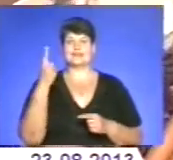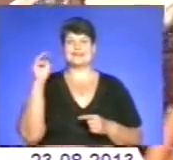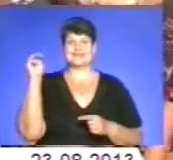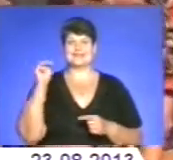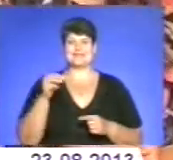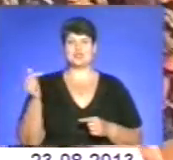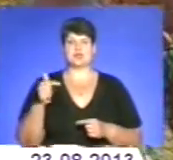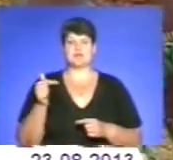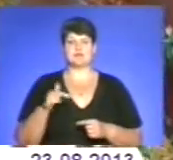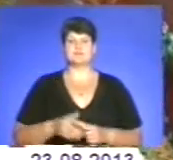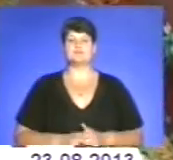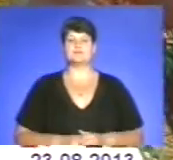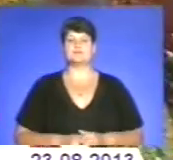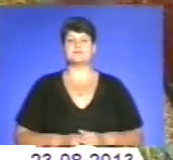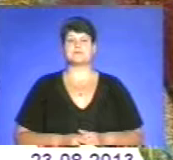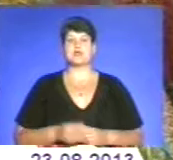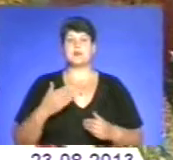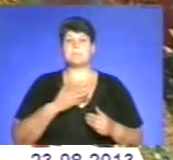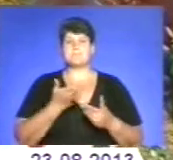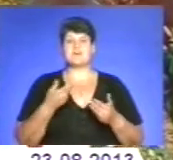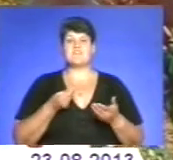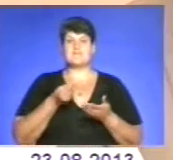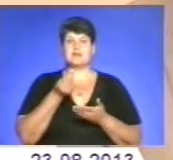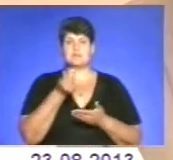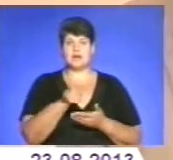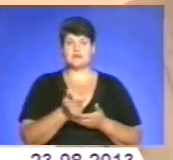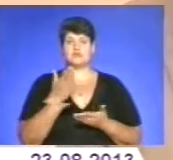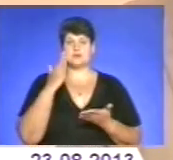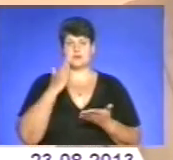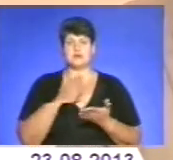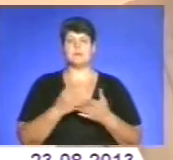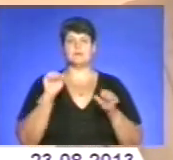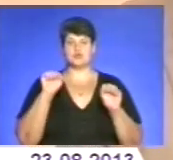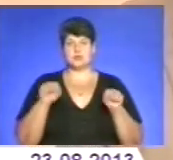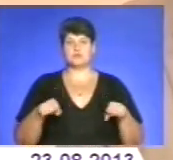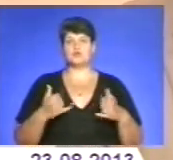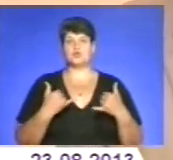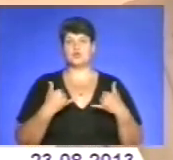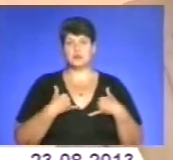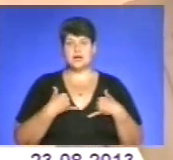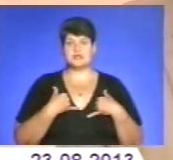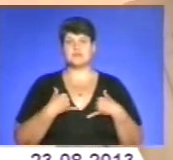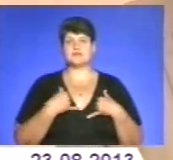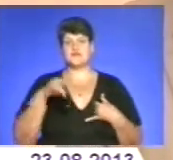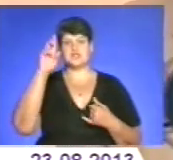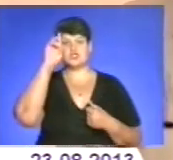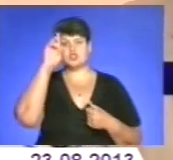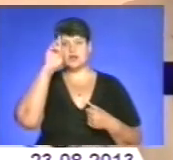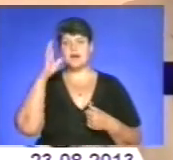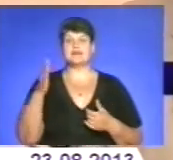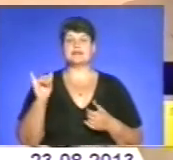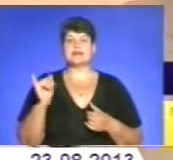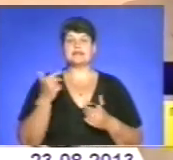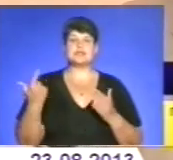тисяч гривень. Ми виплачуємо і знайшлися можливості нам, нас і в державі, і знову ж